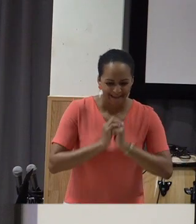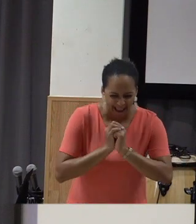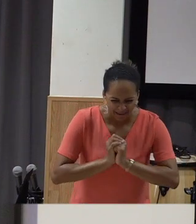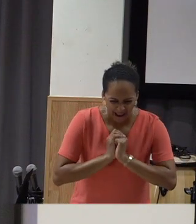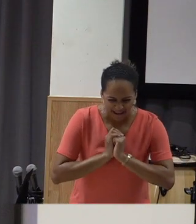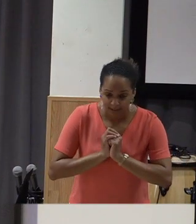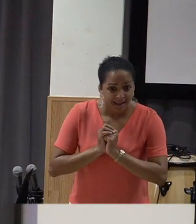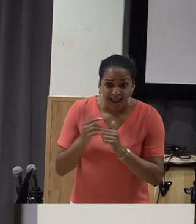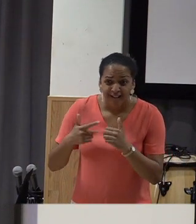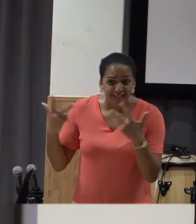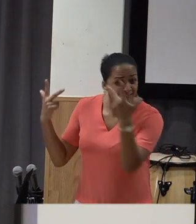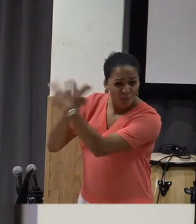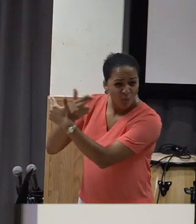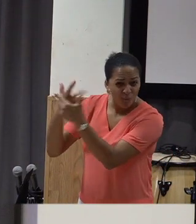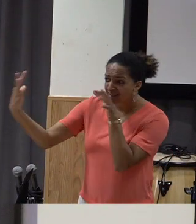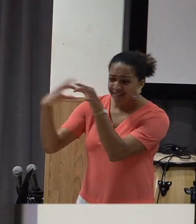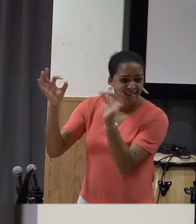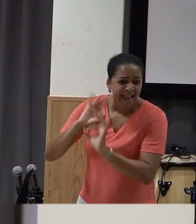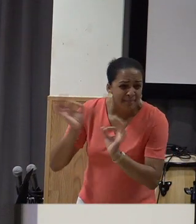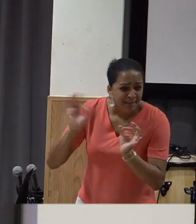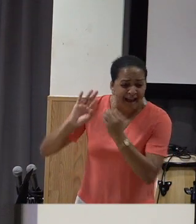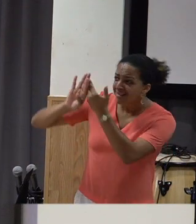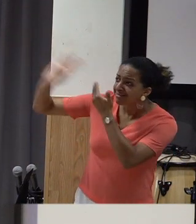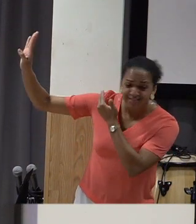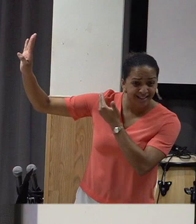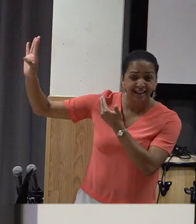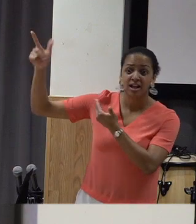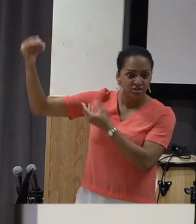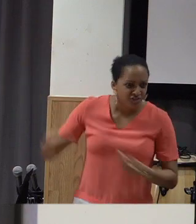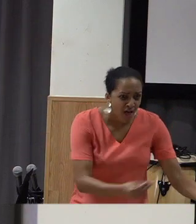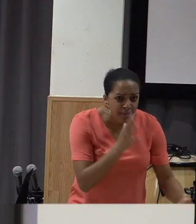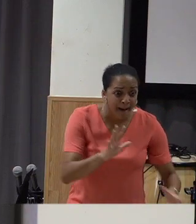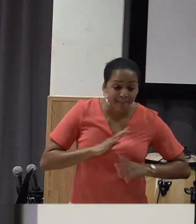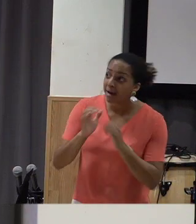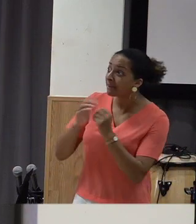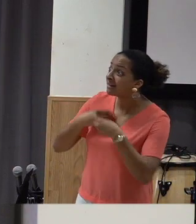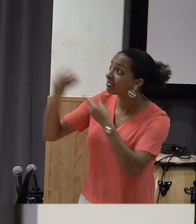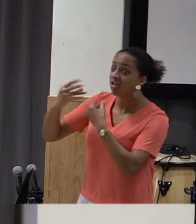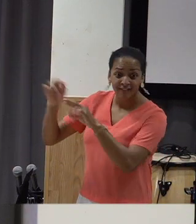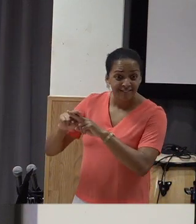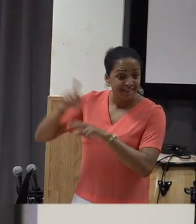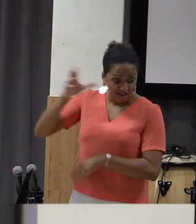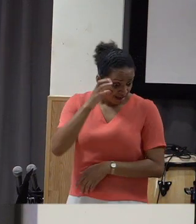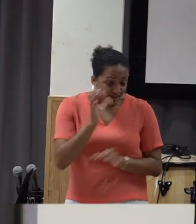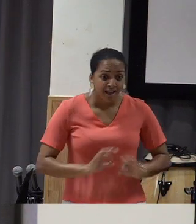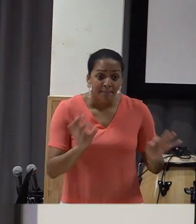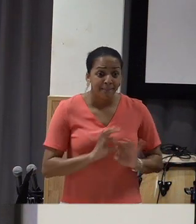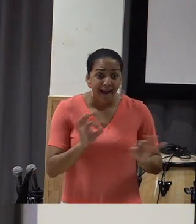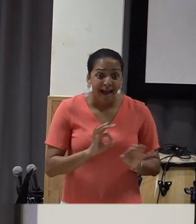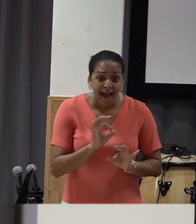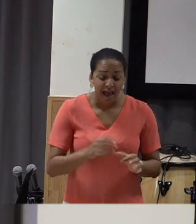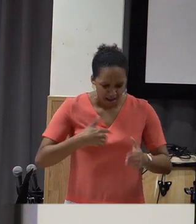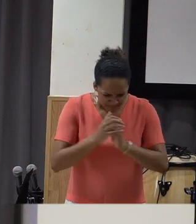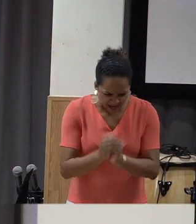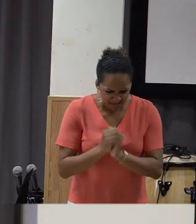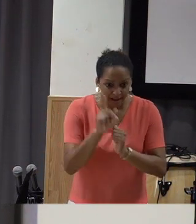pas, tu n'obtiens pas. La récompense de celui qui est dans la division et la dispute et aussi la querelle, c'est qu'il ne peut pas